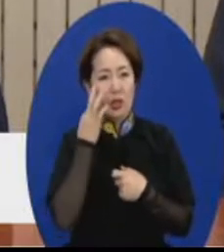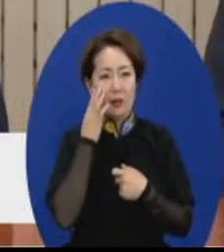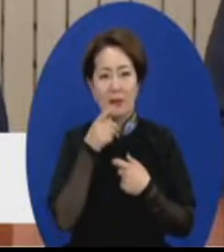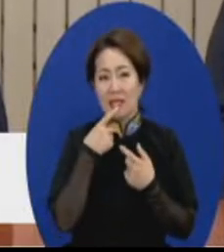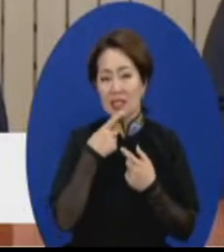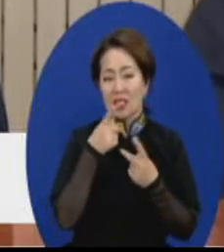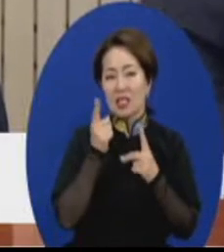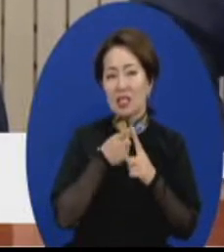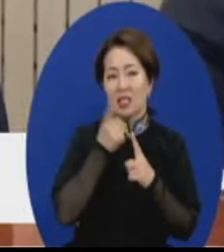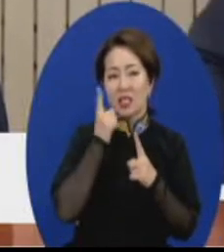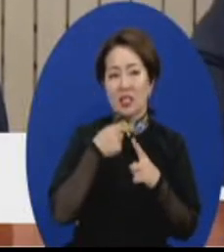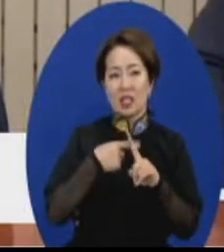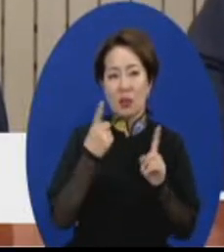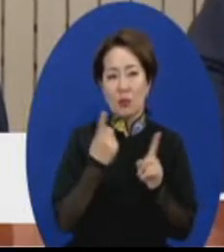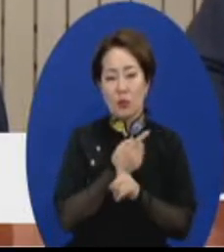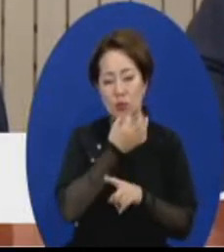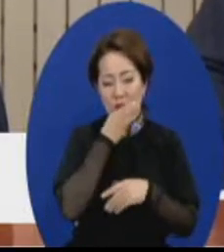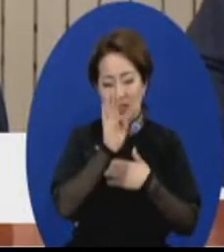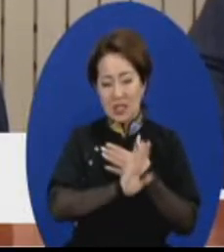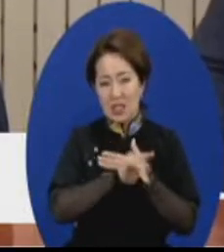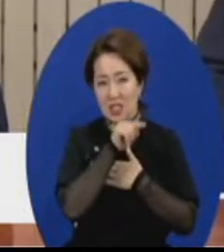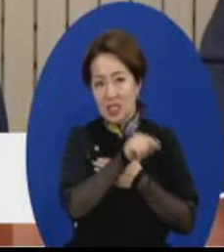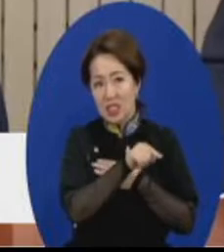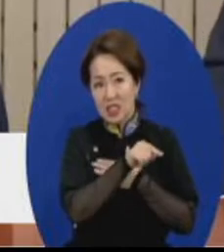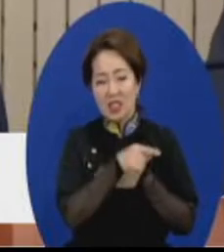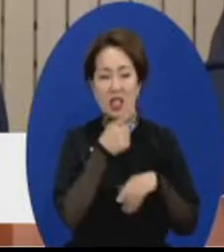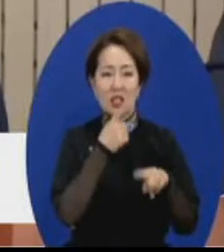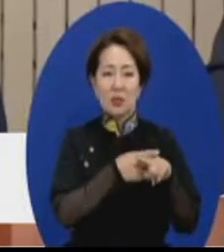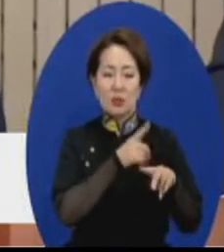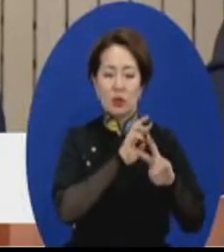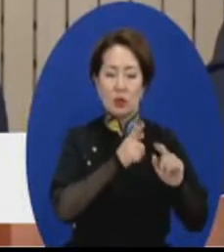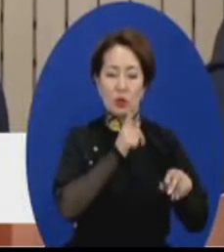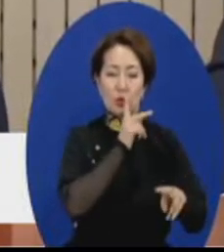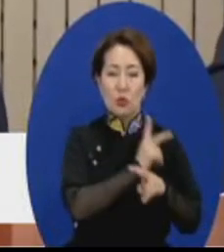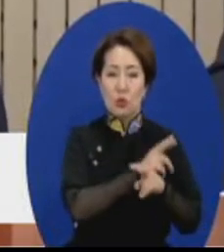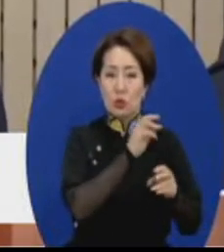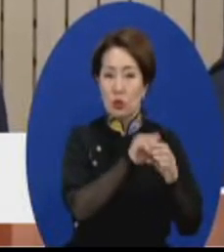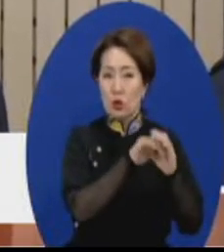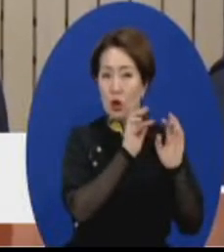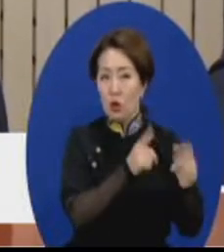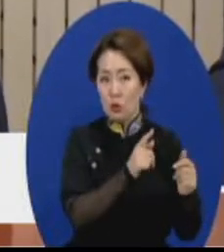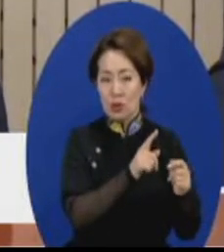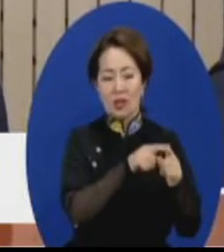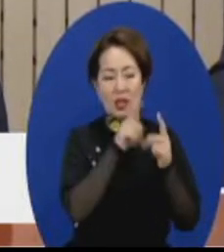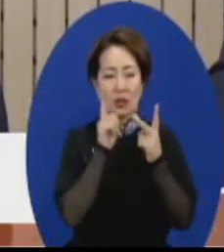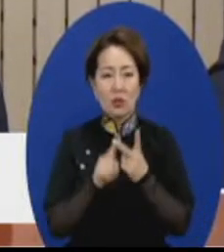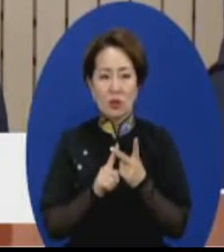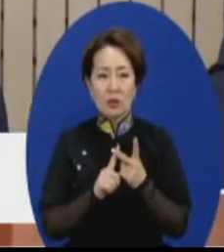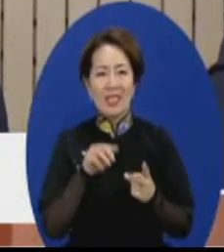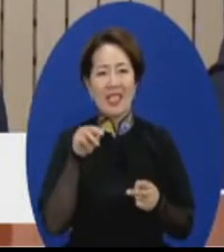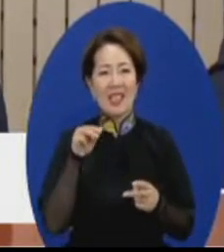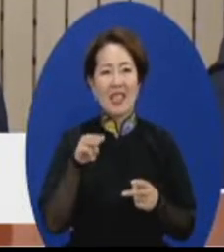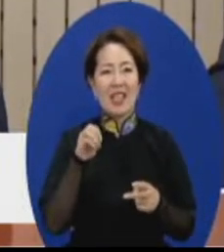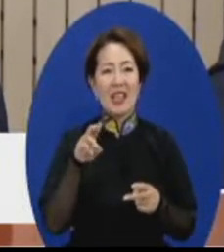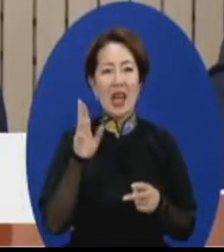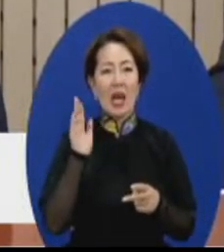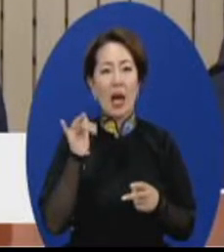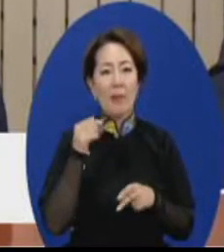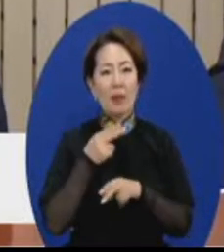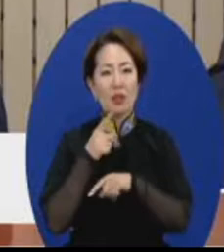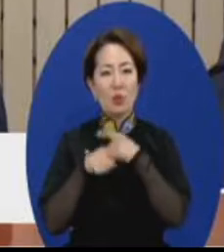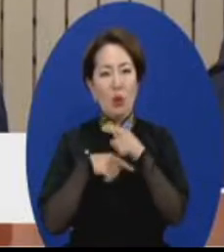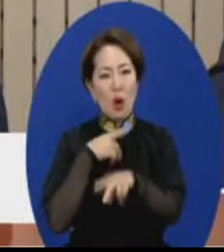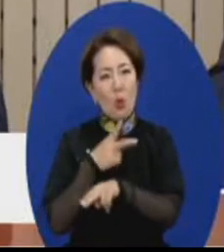Нэг нь гэмтрэх зөрчлөөс улсын сэргийлэх хөлд нэмэлт өрсөлт оруулах замаа. Эсвэл тэл камерын тухай хууль гэсэн ийм